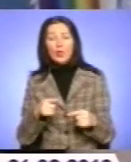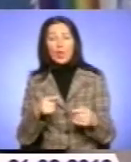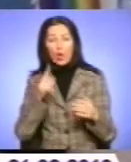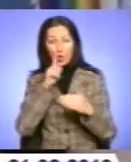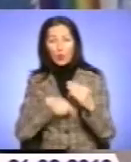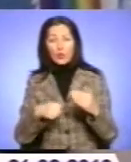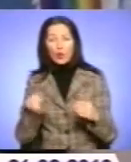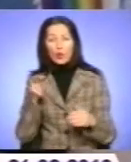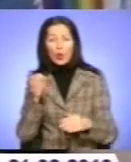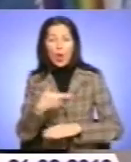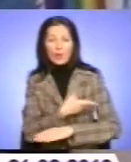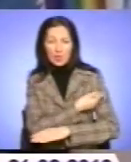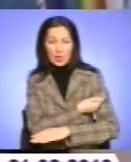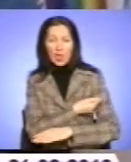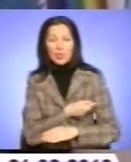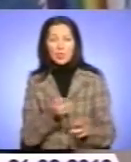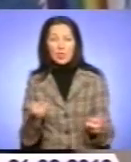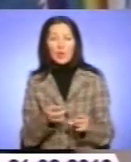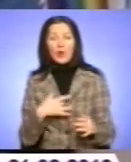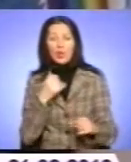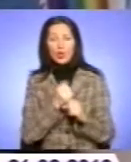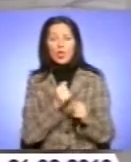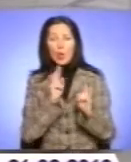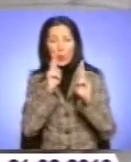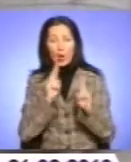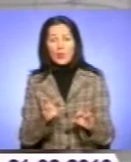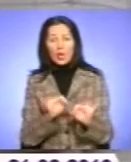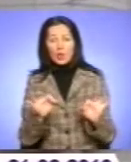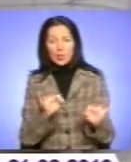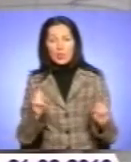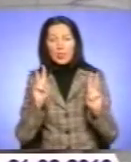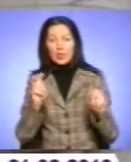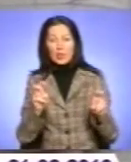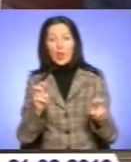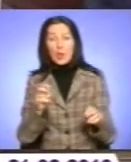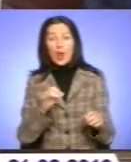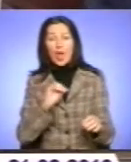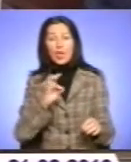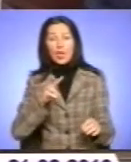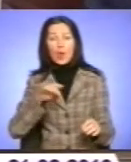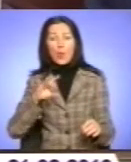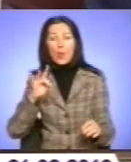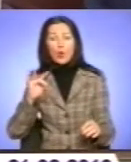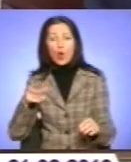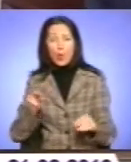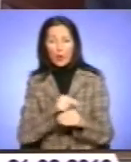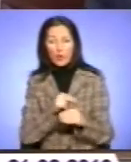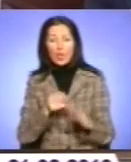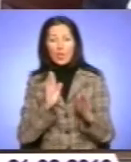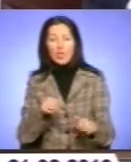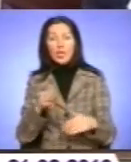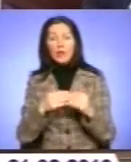цього необхідно ввести жорсткі правила роз'яснення теми імунопрофілактики тільки фахівцями-імунологами. Вакцинація